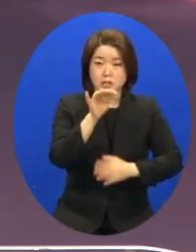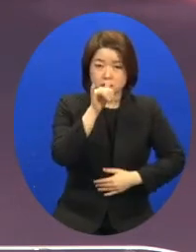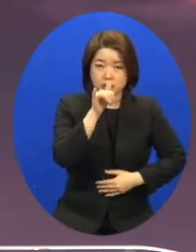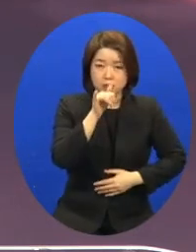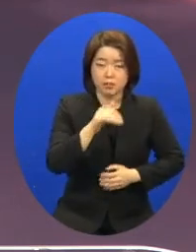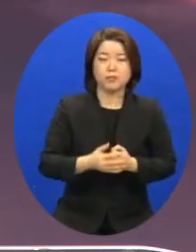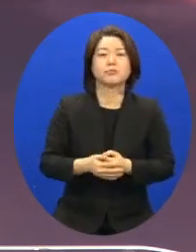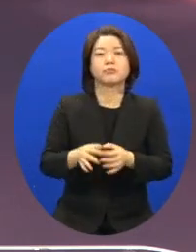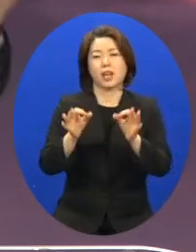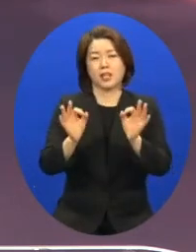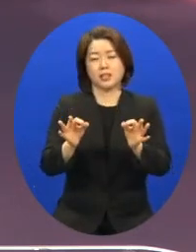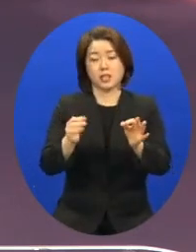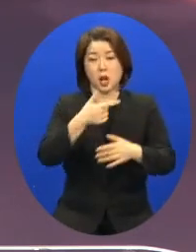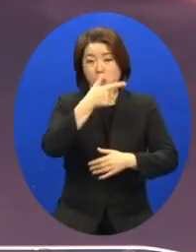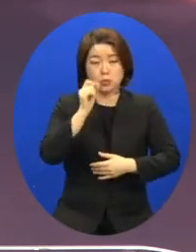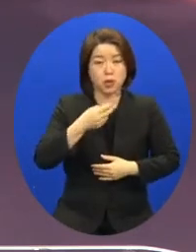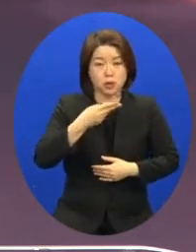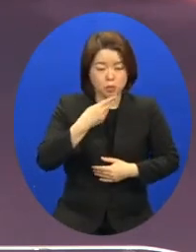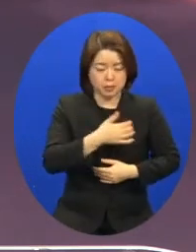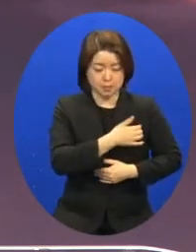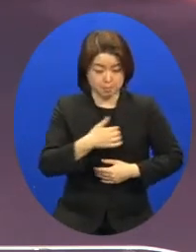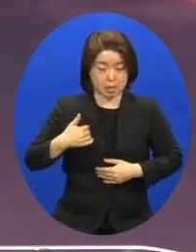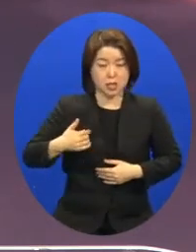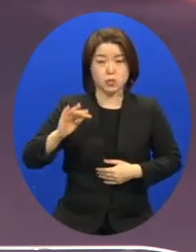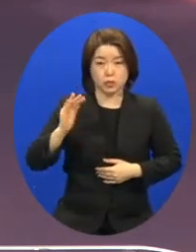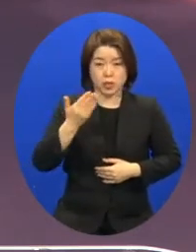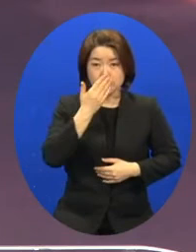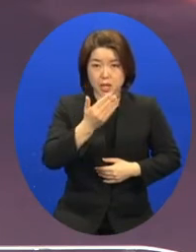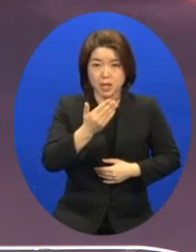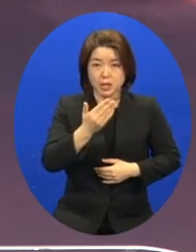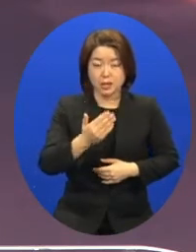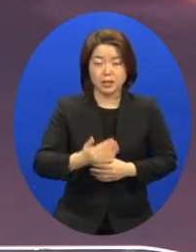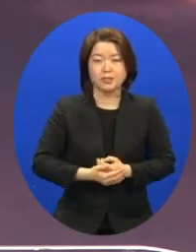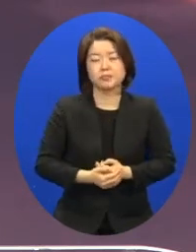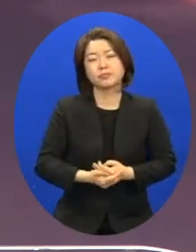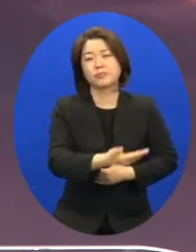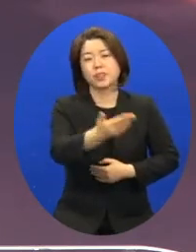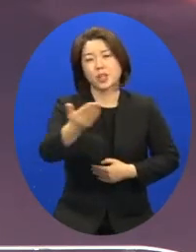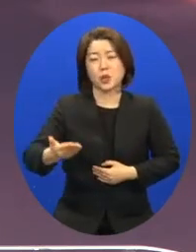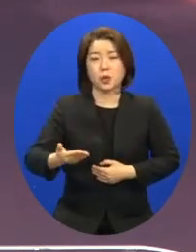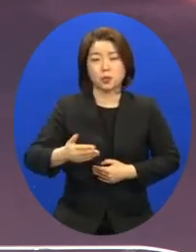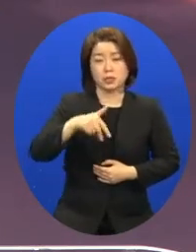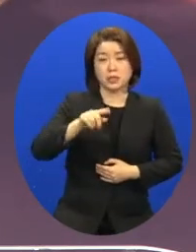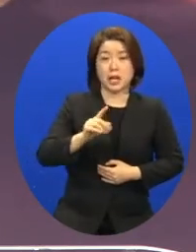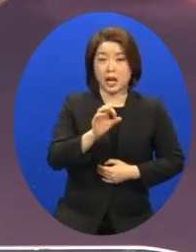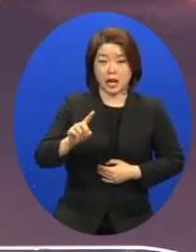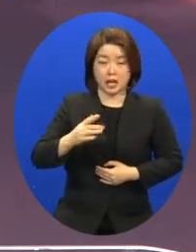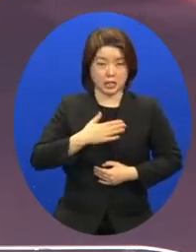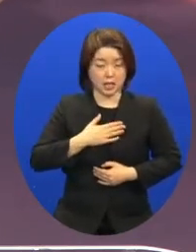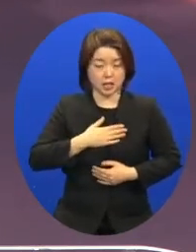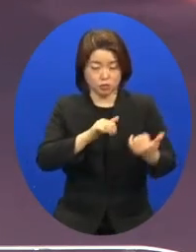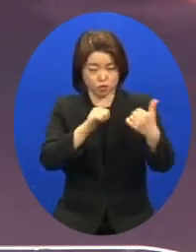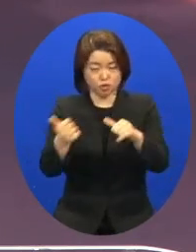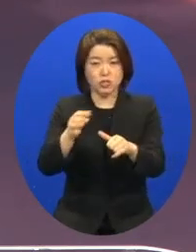이제는 부족한 것이 없이 만족이 됩니까? 여러분의 자아가 죽었습니까?